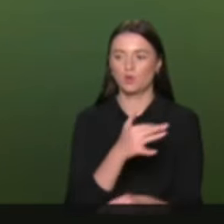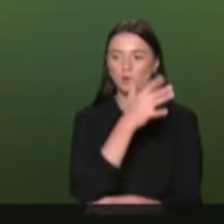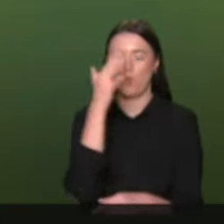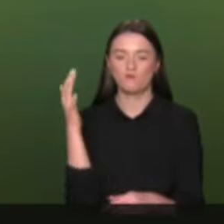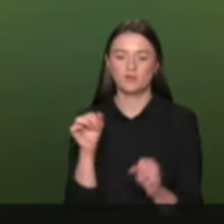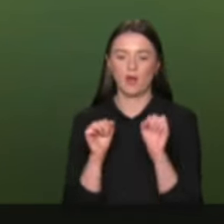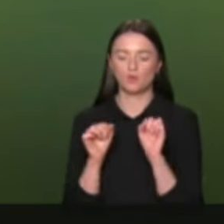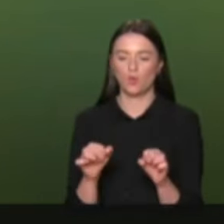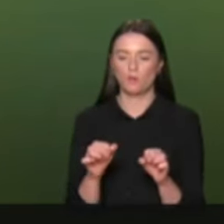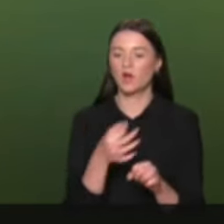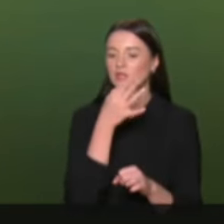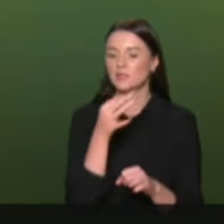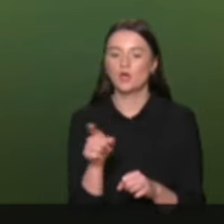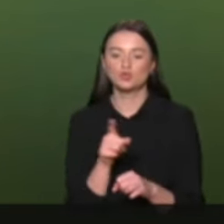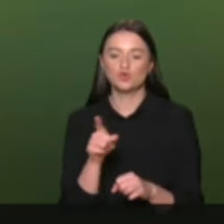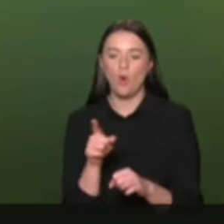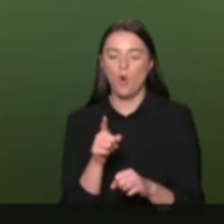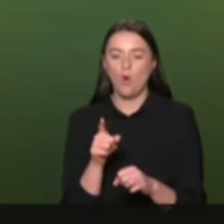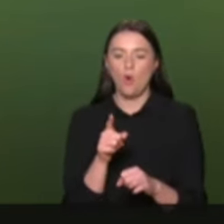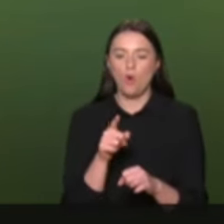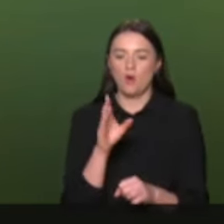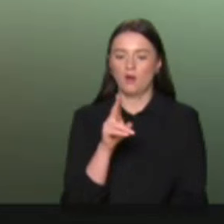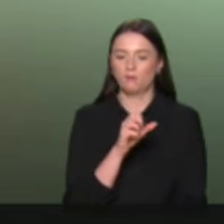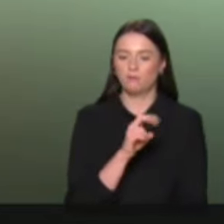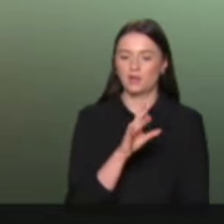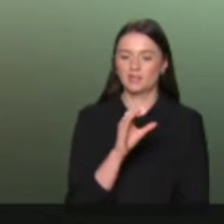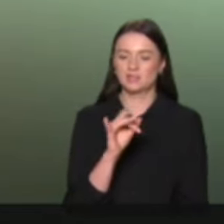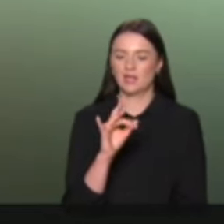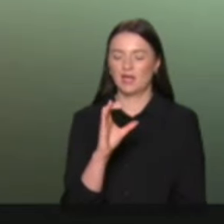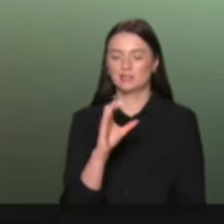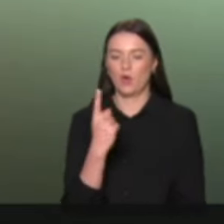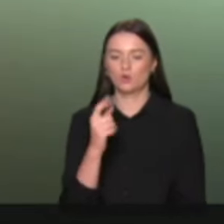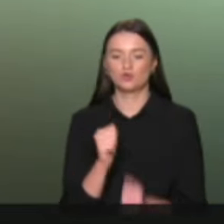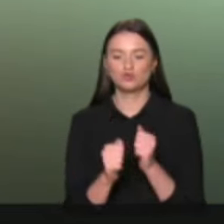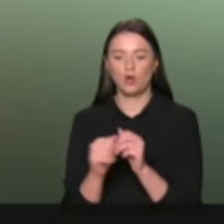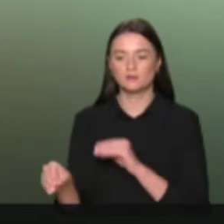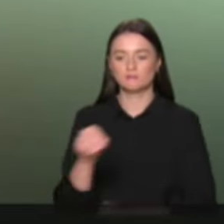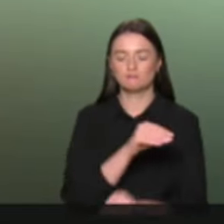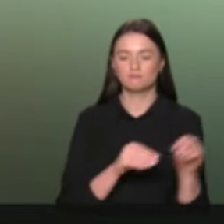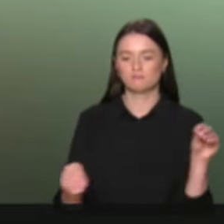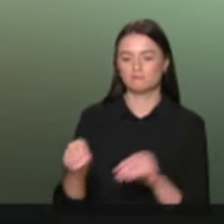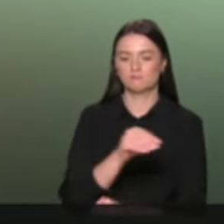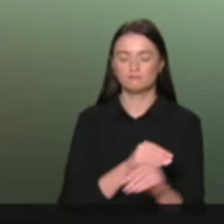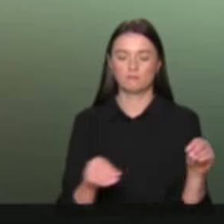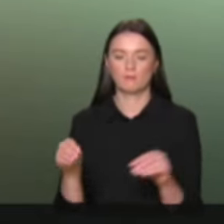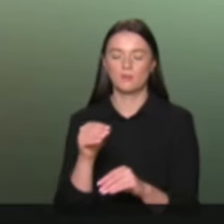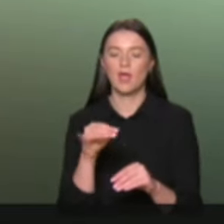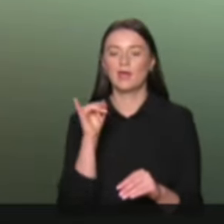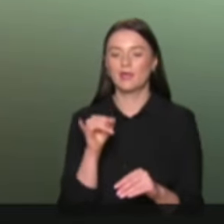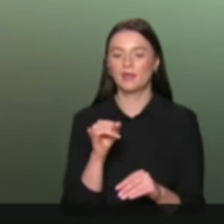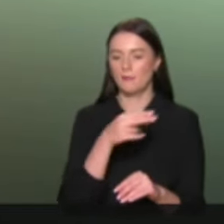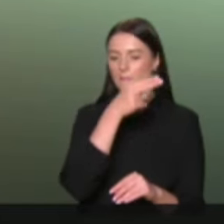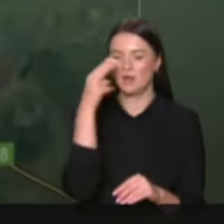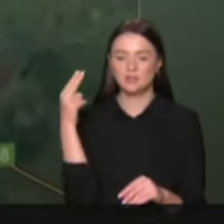оборони, зазначають, що комплекси типу «Панцер-С-1» часто переміщують різними районами міста та його околицями, і партизани